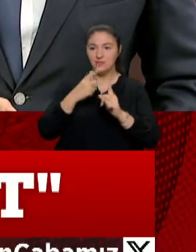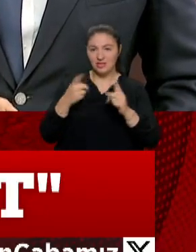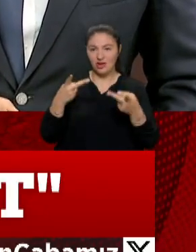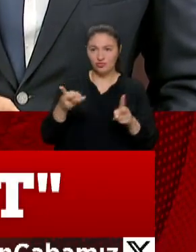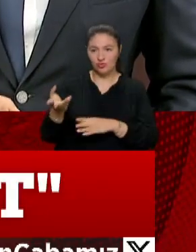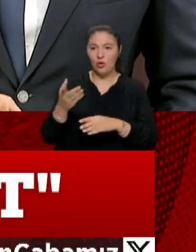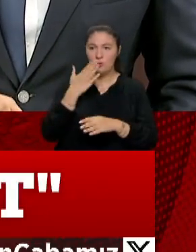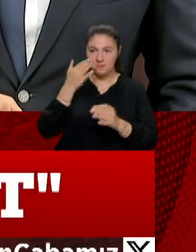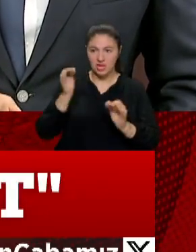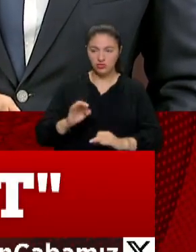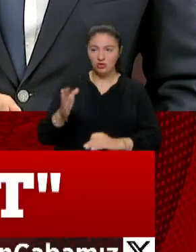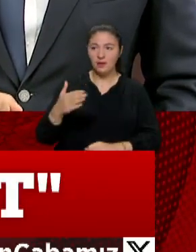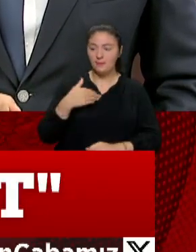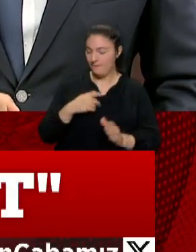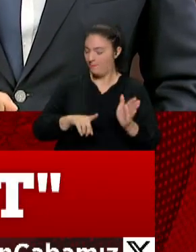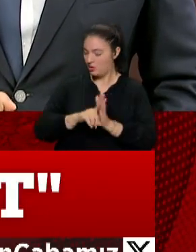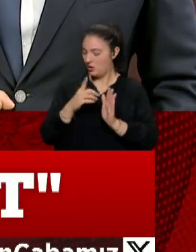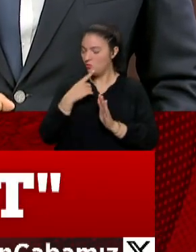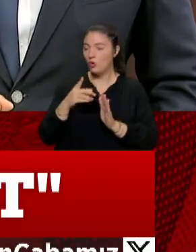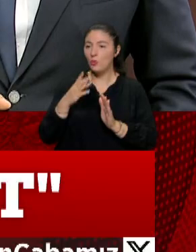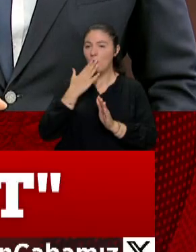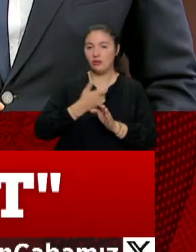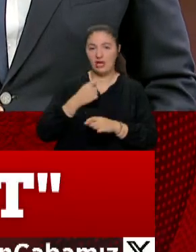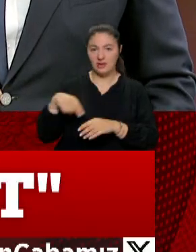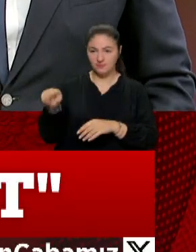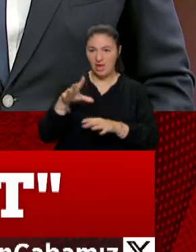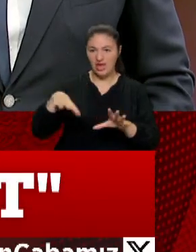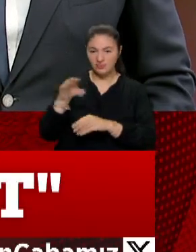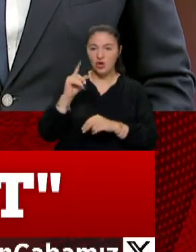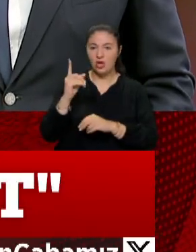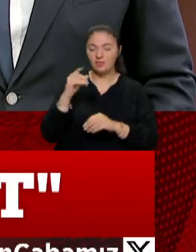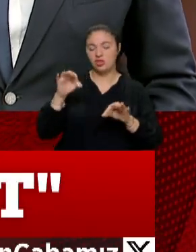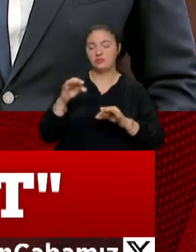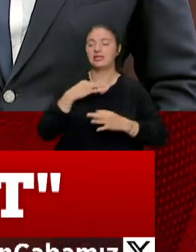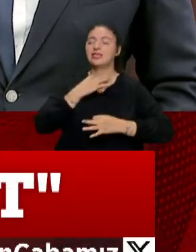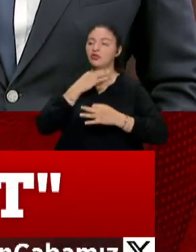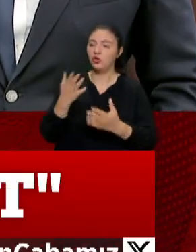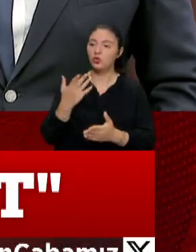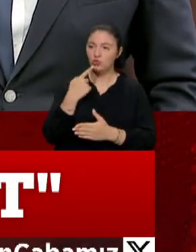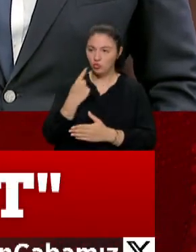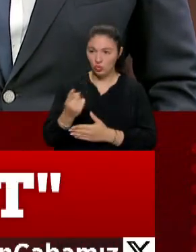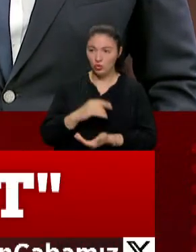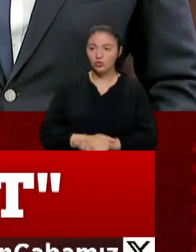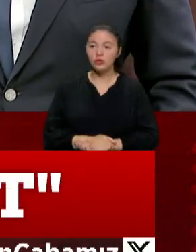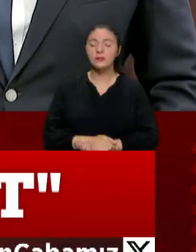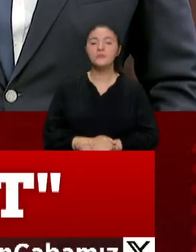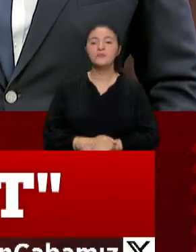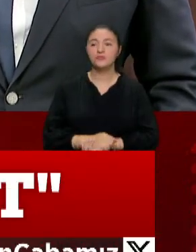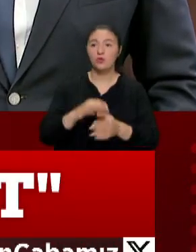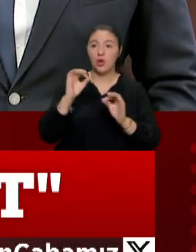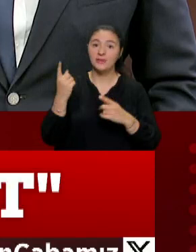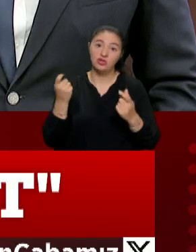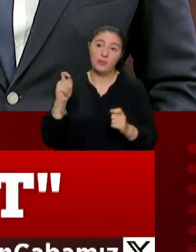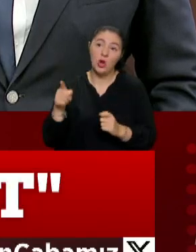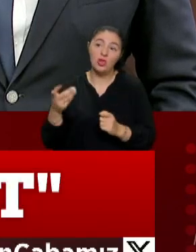yıla da açılıyor ben başarılar diliyorum öğrencilerimize öğretmenlerimize şimdiden teşekkürlerimizi sunuyoruz Önemli